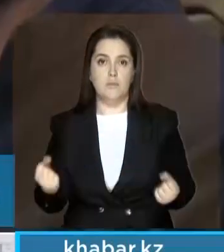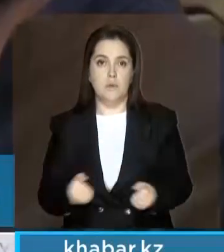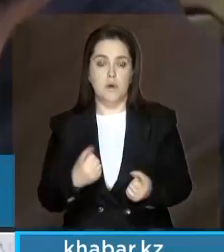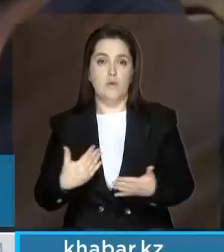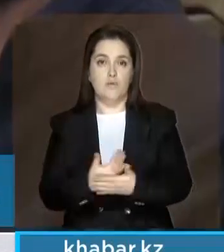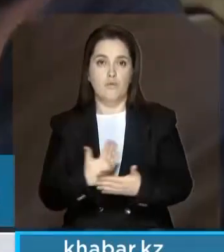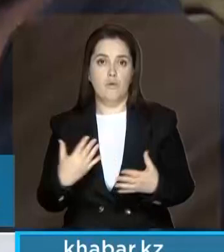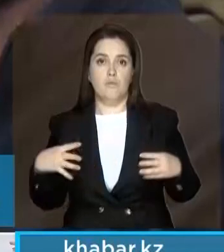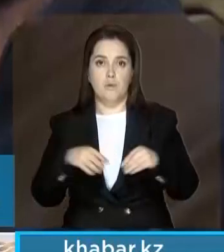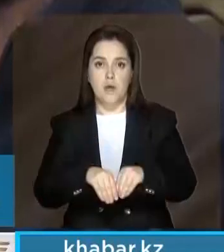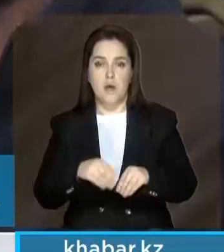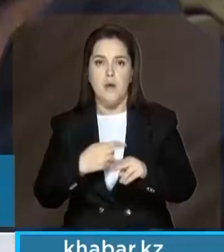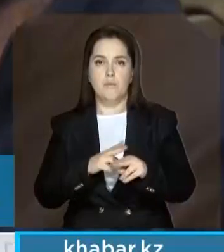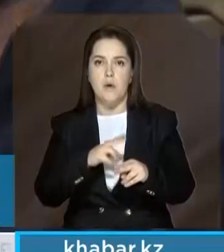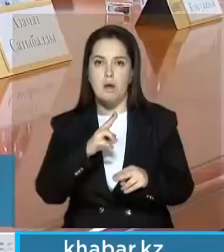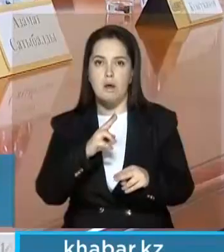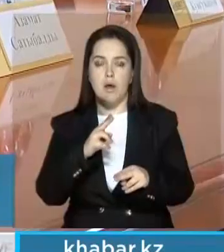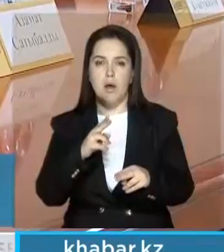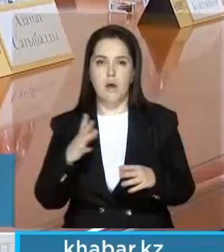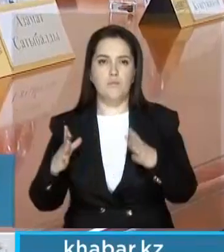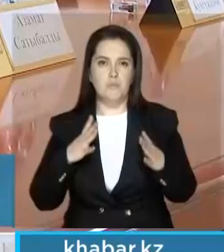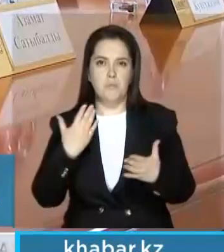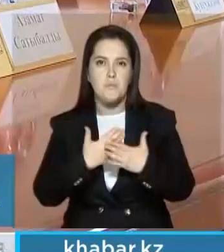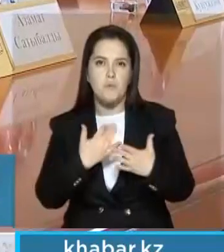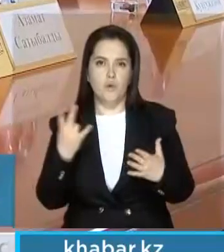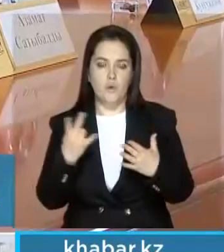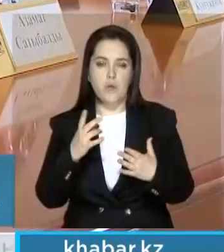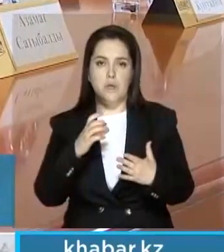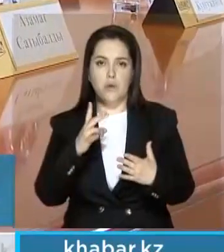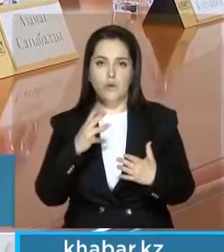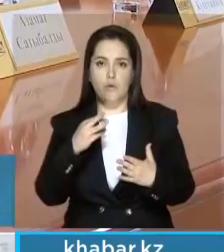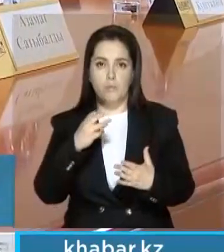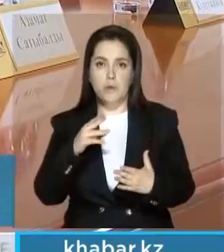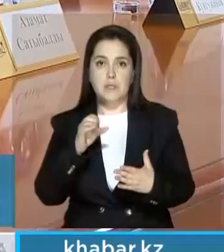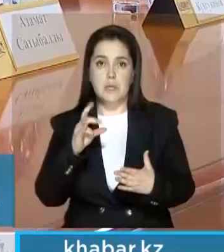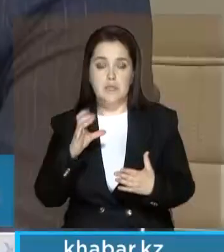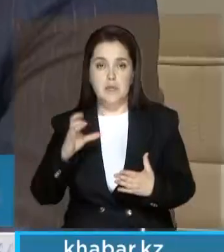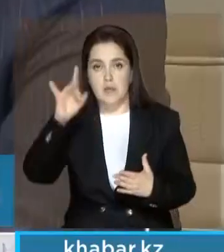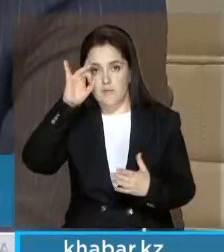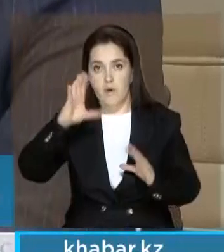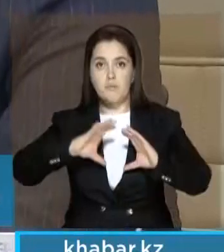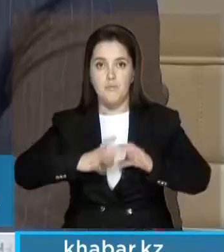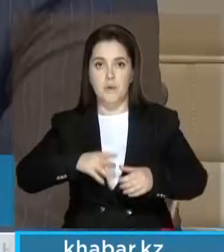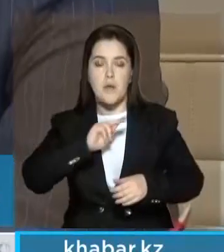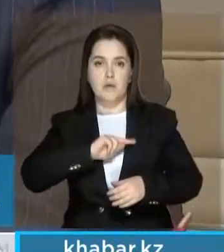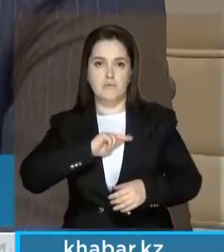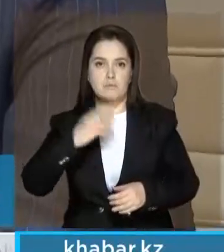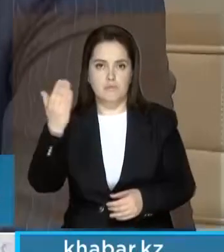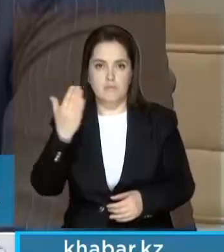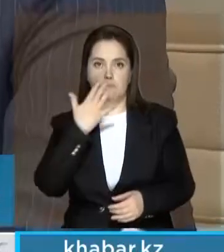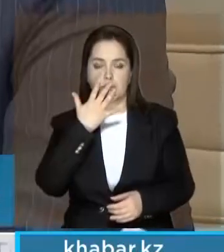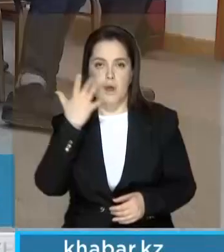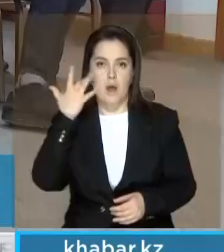кинопроизводстве его нового партнёра каскадёры на Мад танц сегодня достаточно известны в мире они работают в частности с